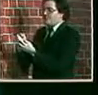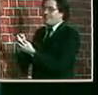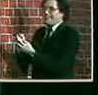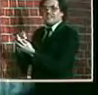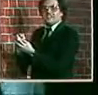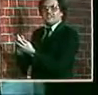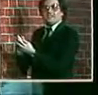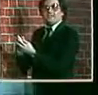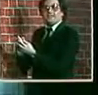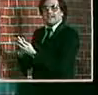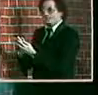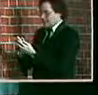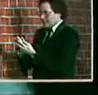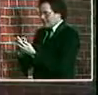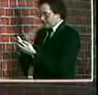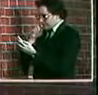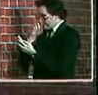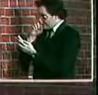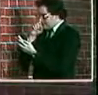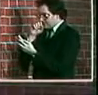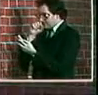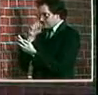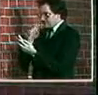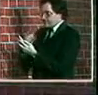Az osztrák egyesen népi táncot